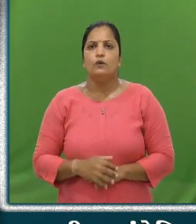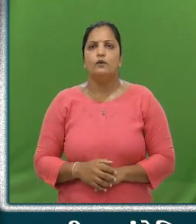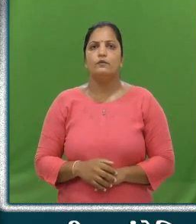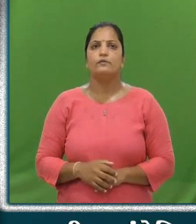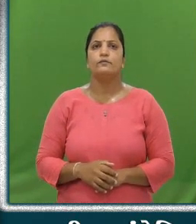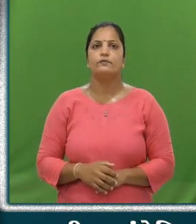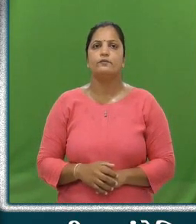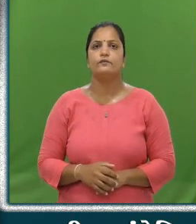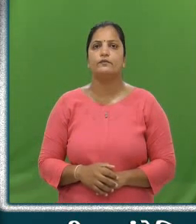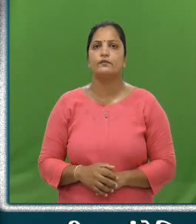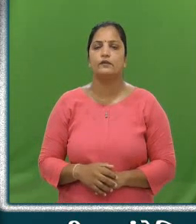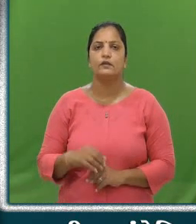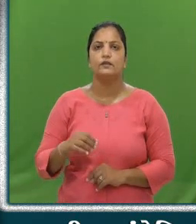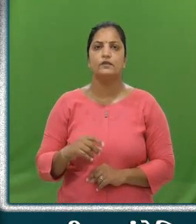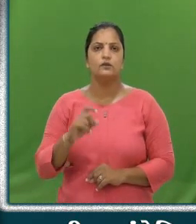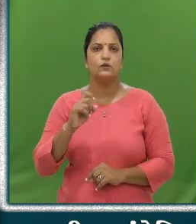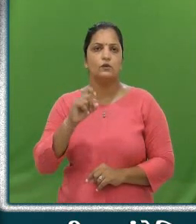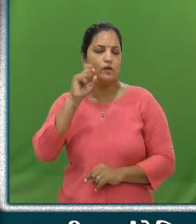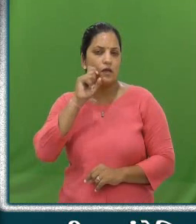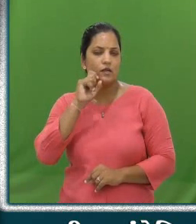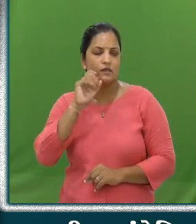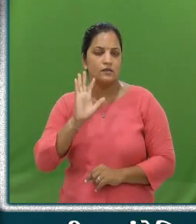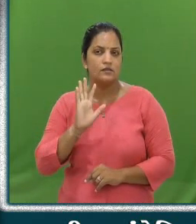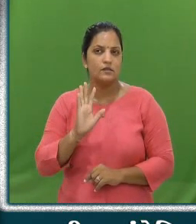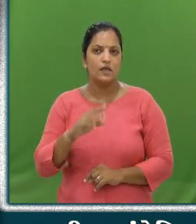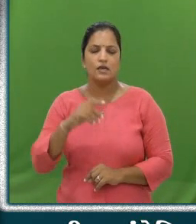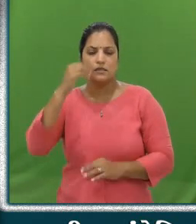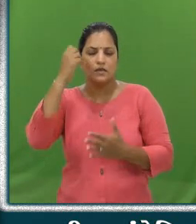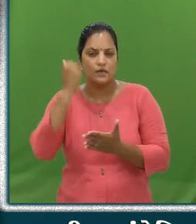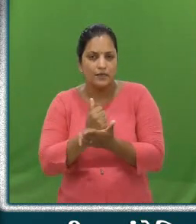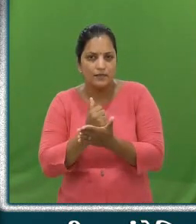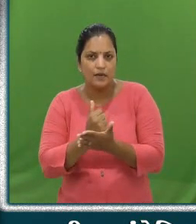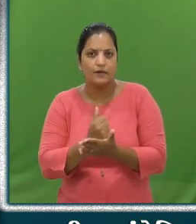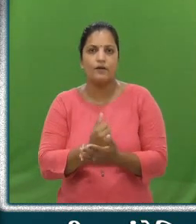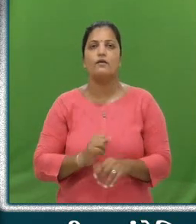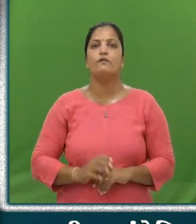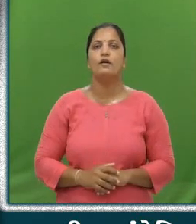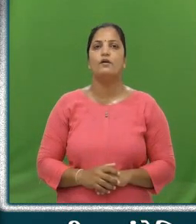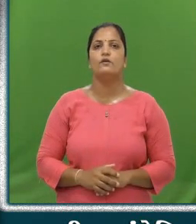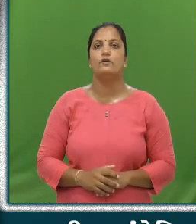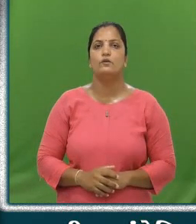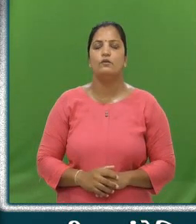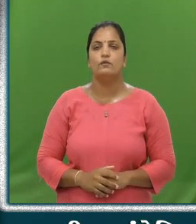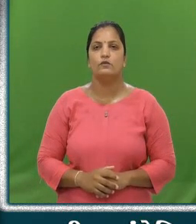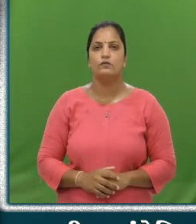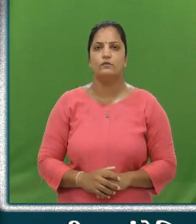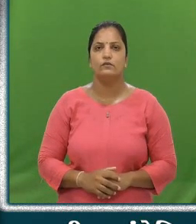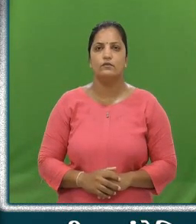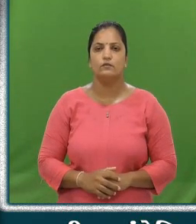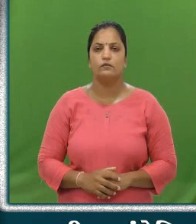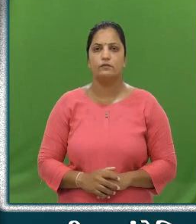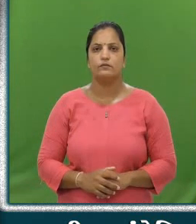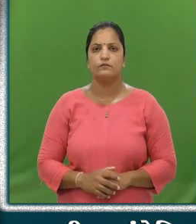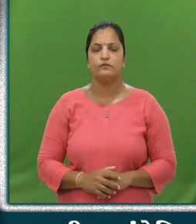કે લિંગ નિશ્ચયની જે ઘટના છે ઘણા ખરા સજીવોમાં શું થાય છે આનુવંશિક હોતું નથી